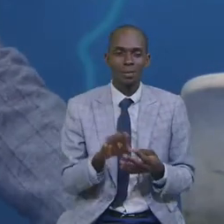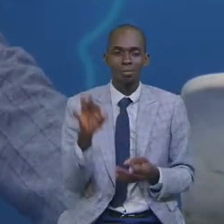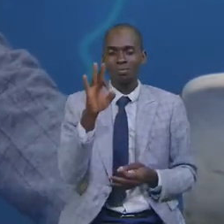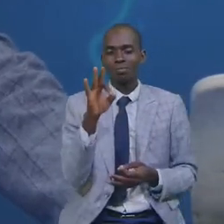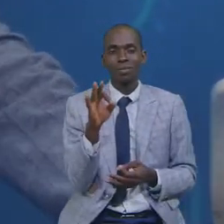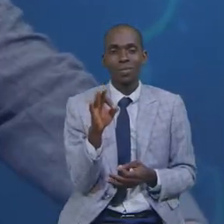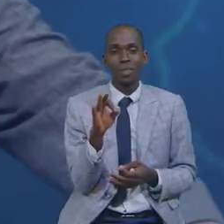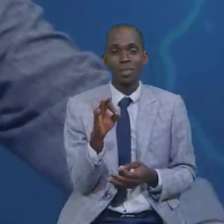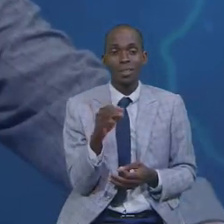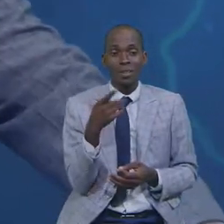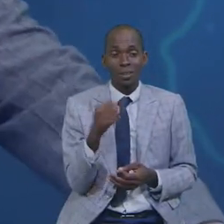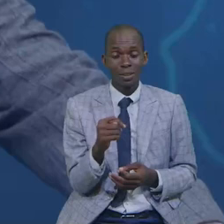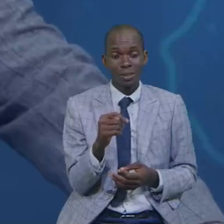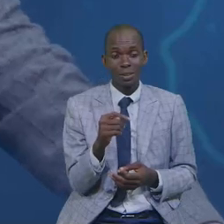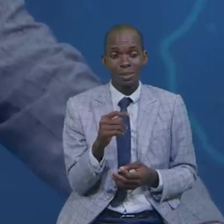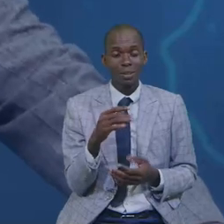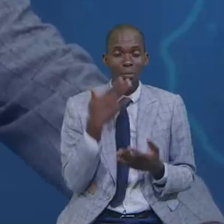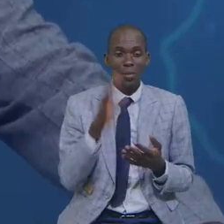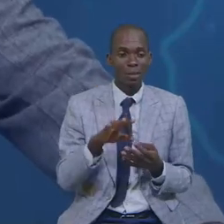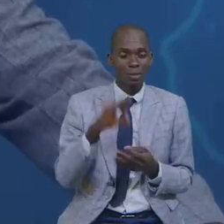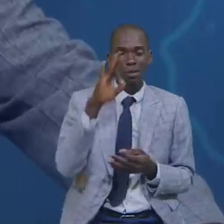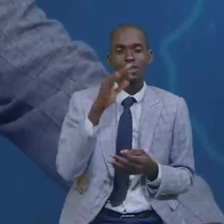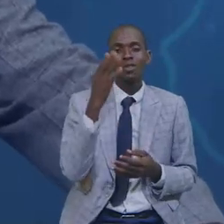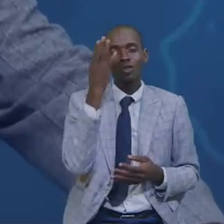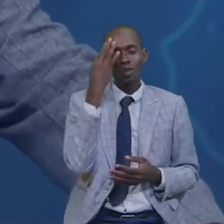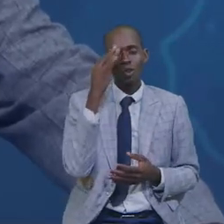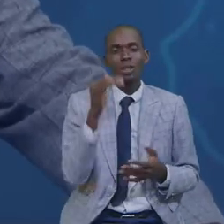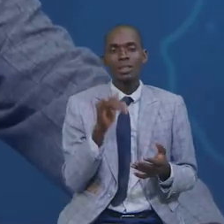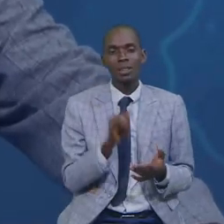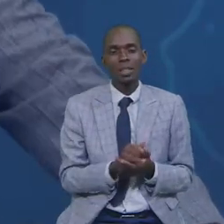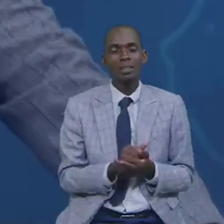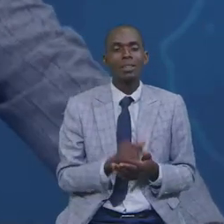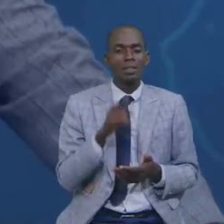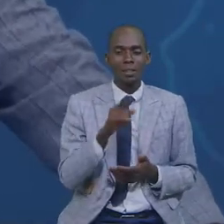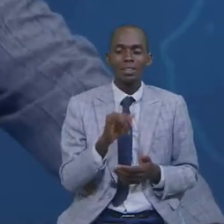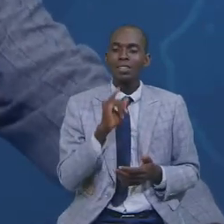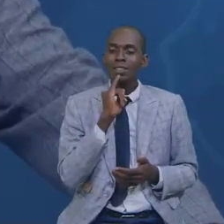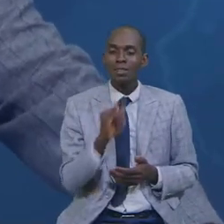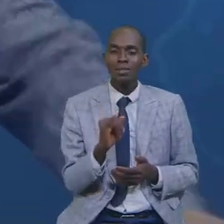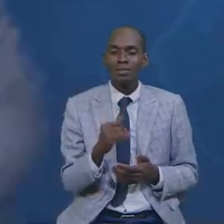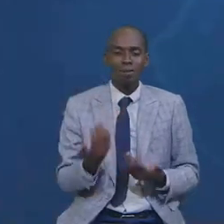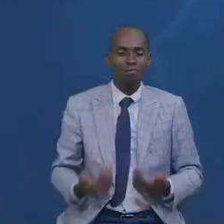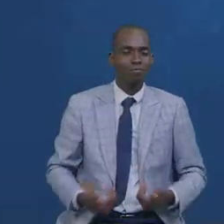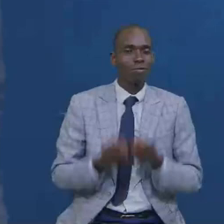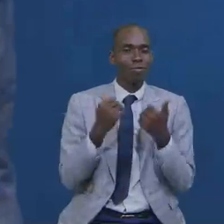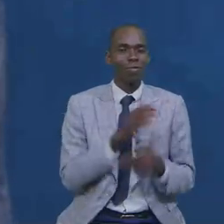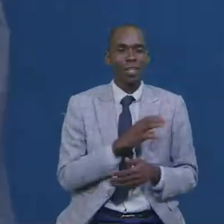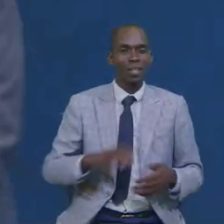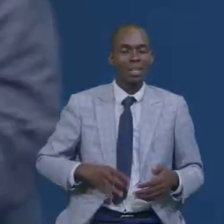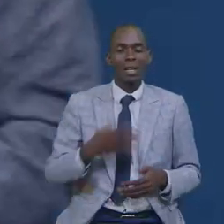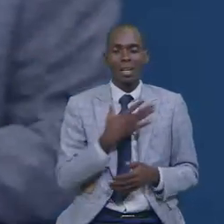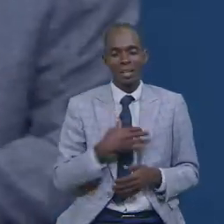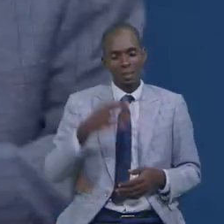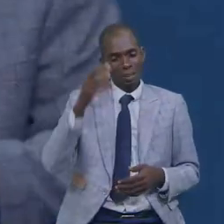esprits et ce qu'il est devant Christ et il regrette il est